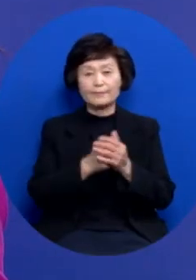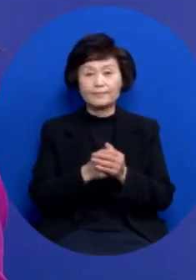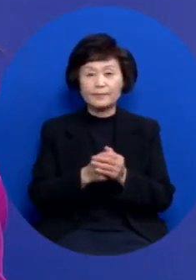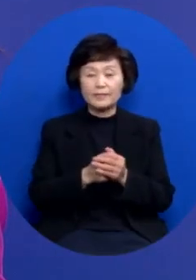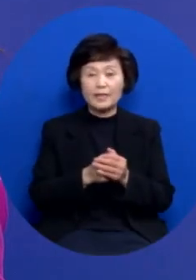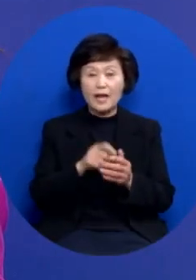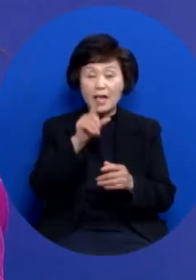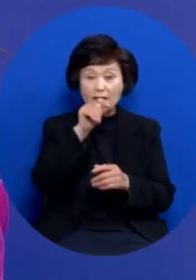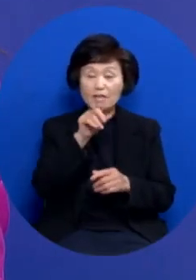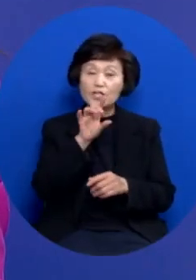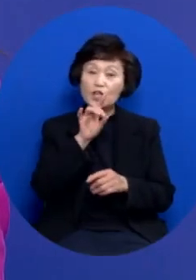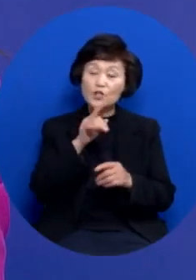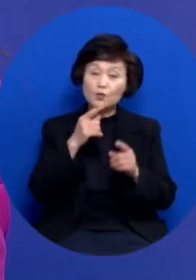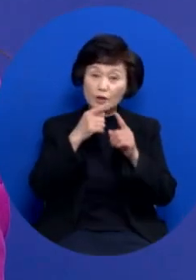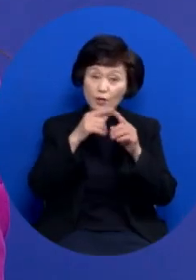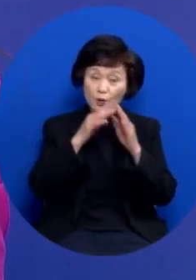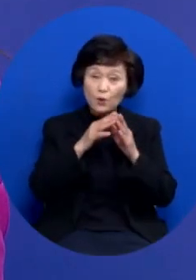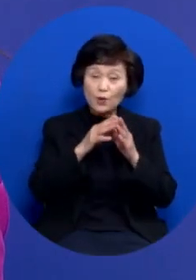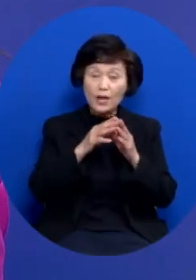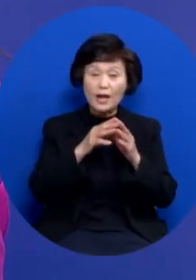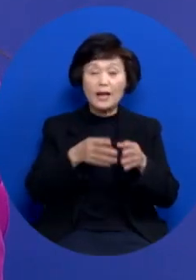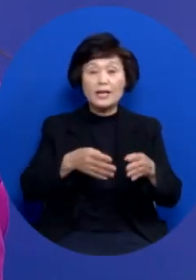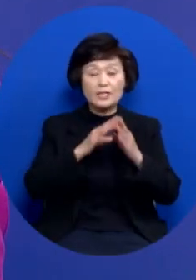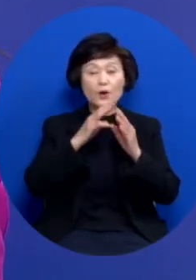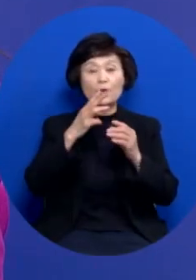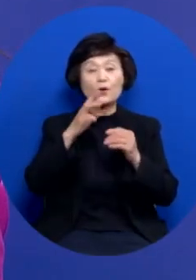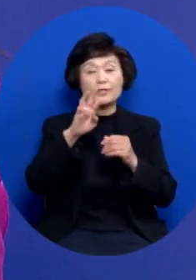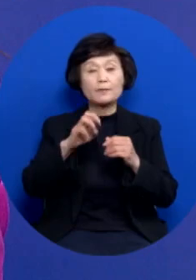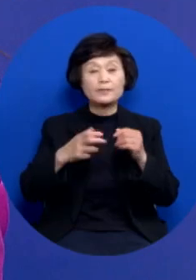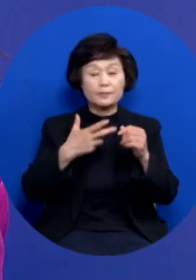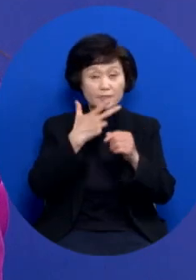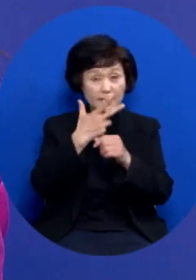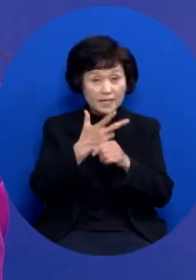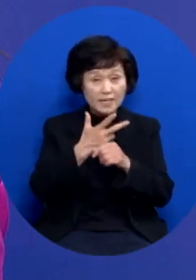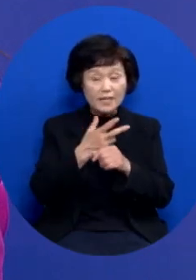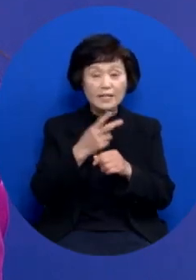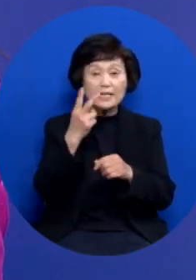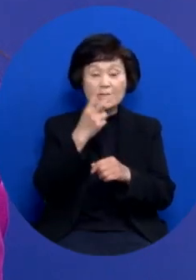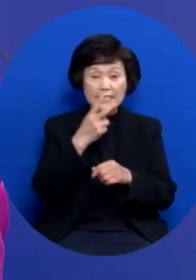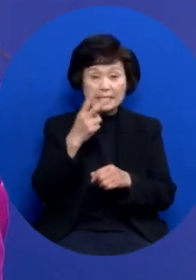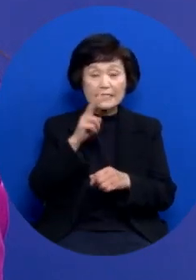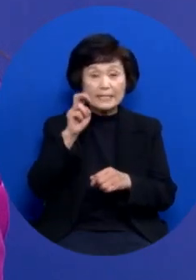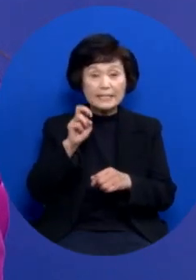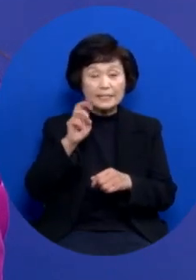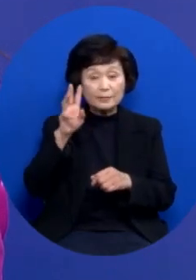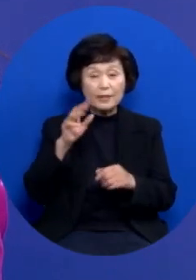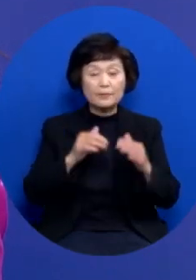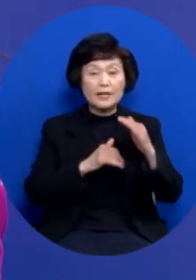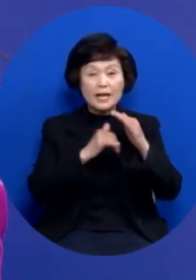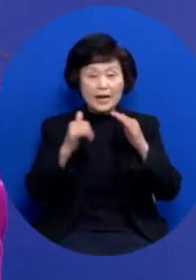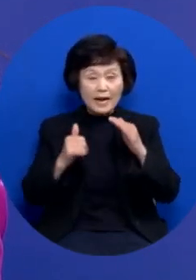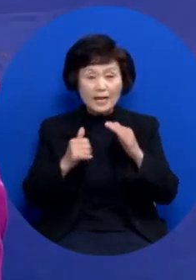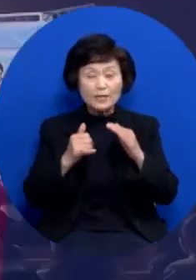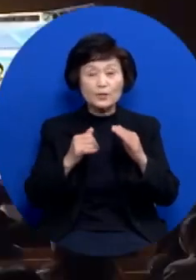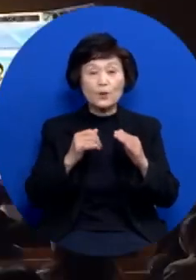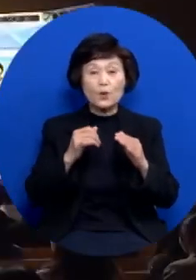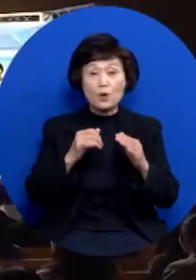연세 중앙교회가 설립 37주년을 기념하며 2023 연세 가족 달란트 페스티벌을 개최했습니다.